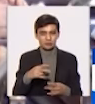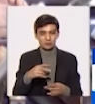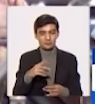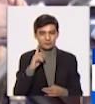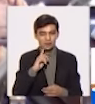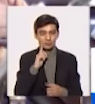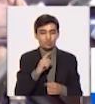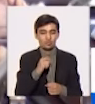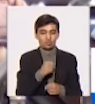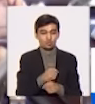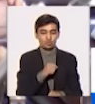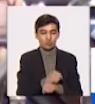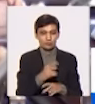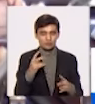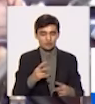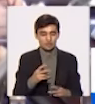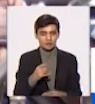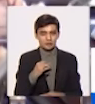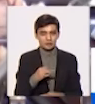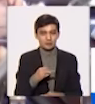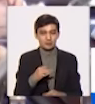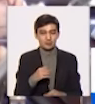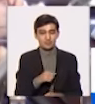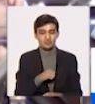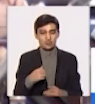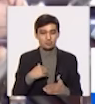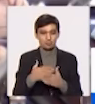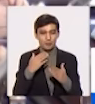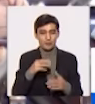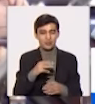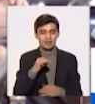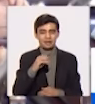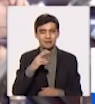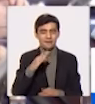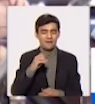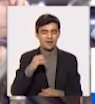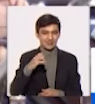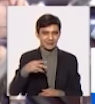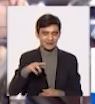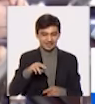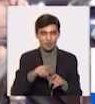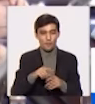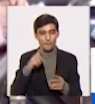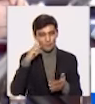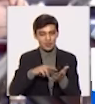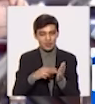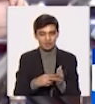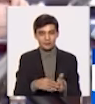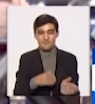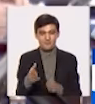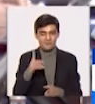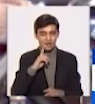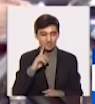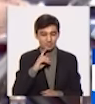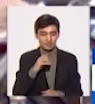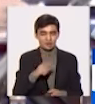жүргізуге шектеу салынсын. Басым емес инвестициялық жобаларын іске асыру мерзімдерін кейінге ауыстырып, бюджет